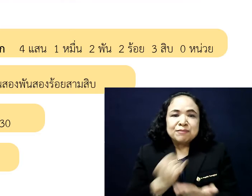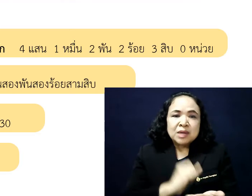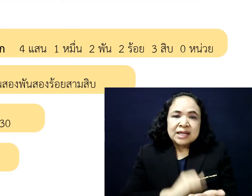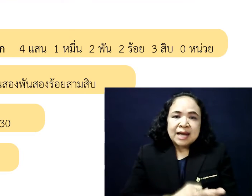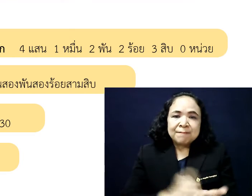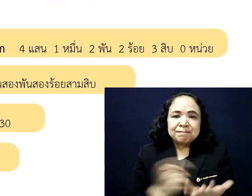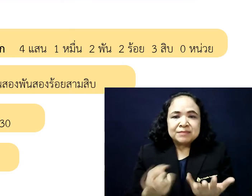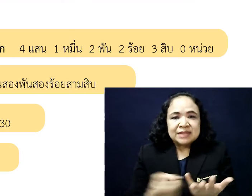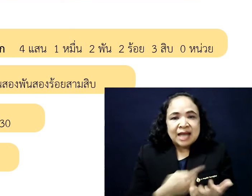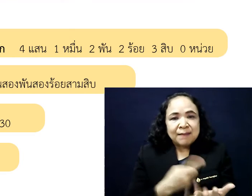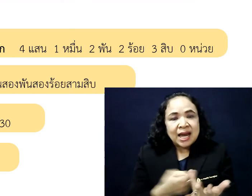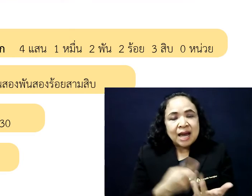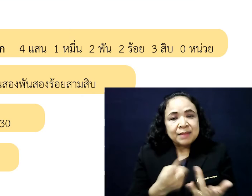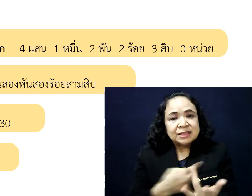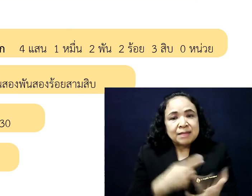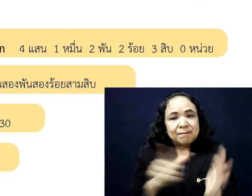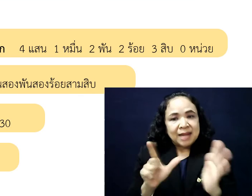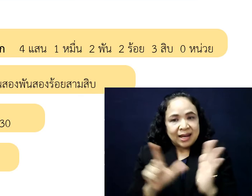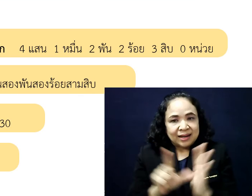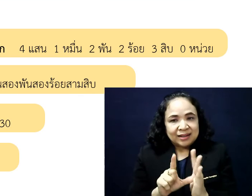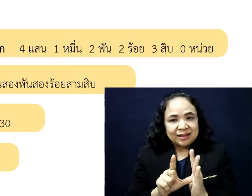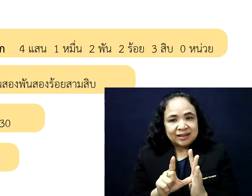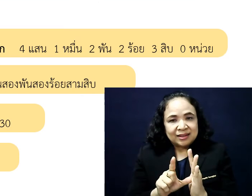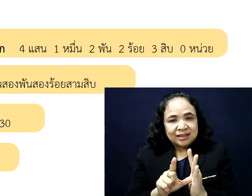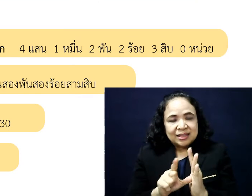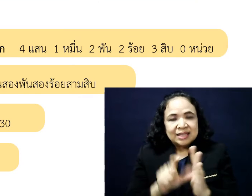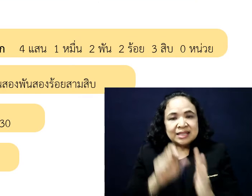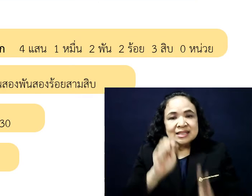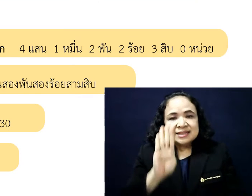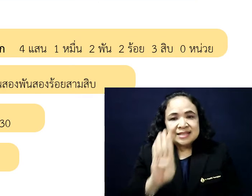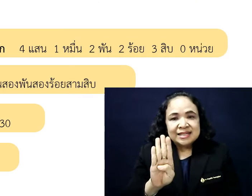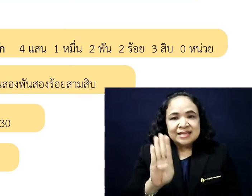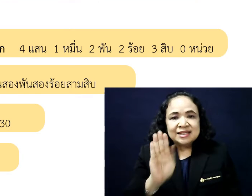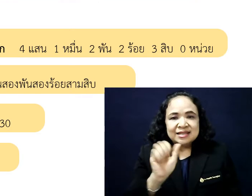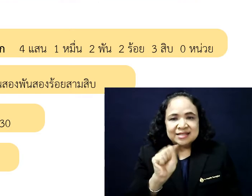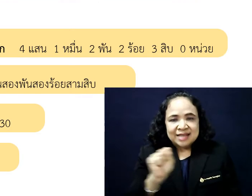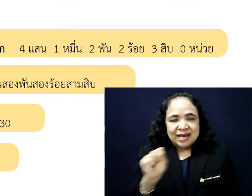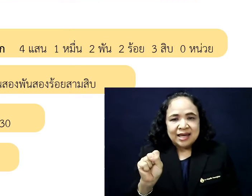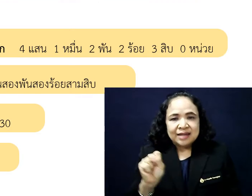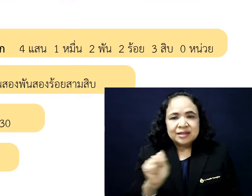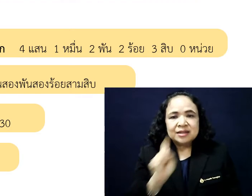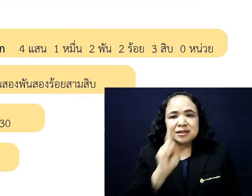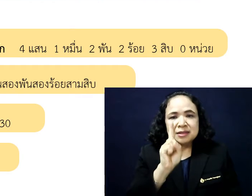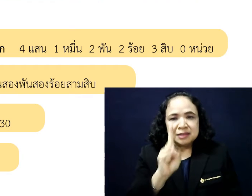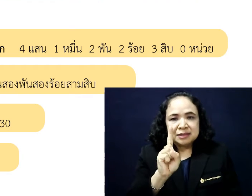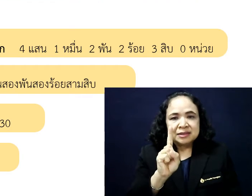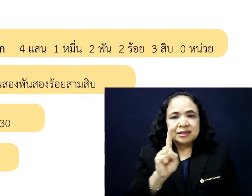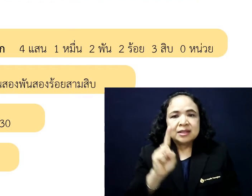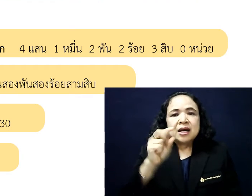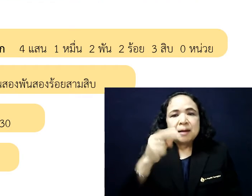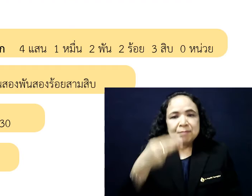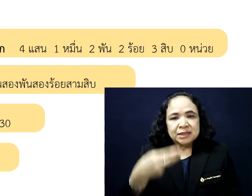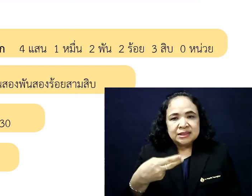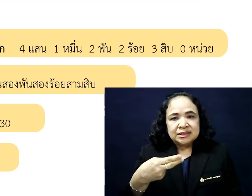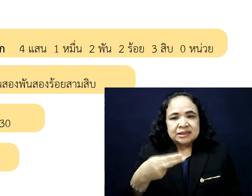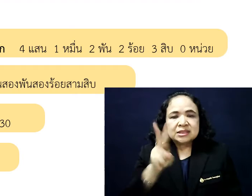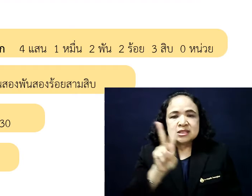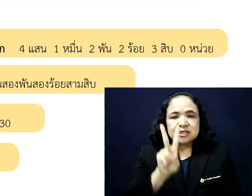จำนวนนับตามค่าประจำหลักสี่แสนห